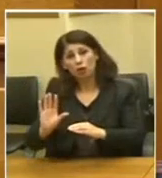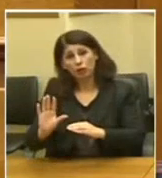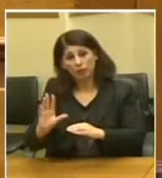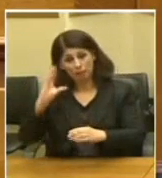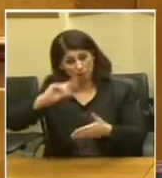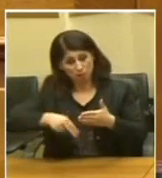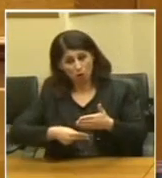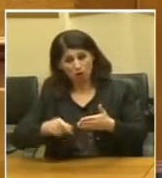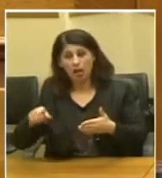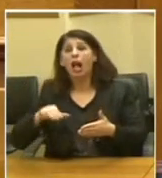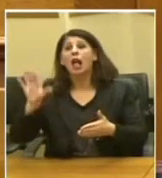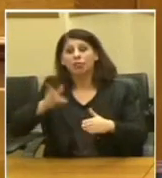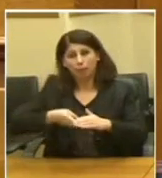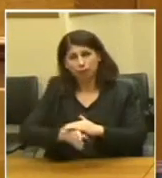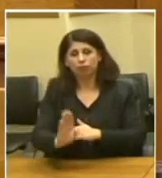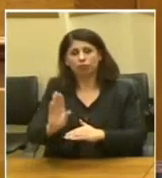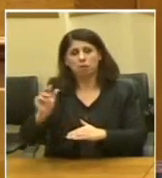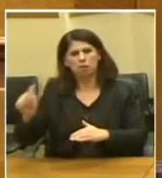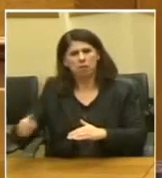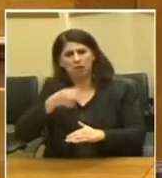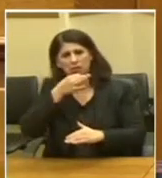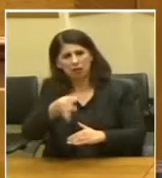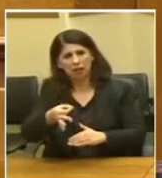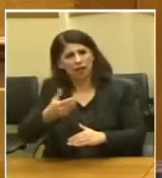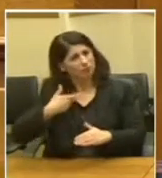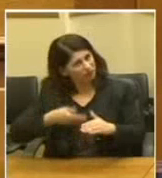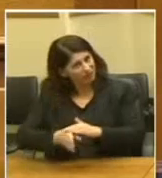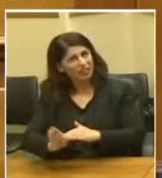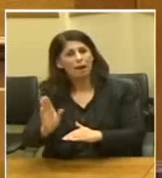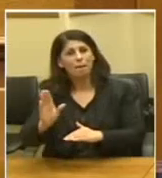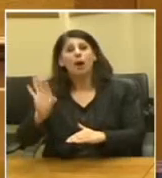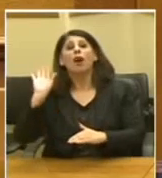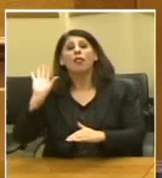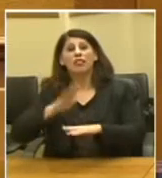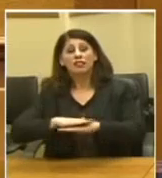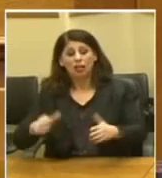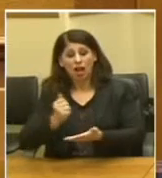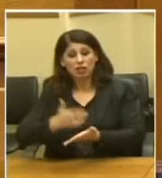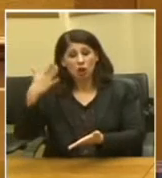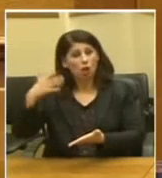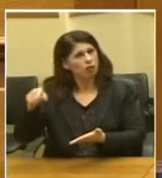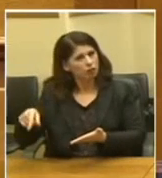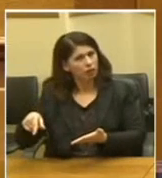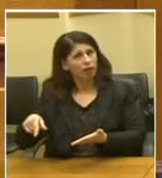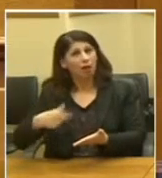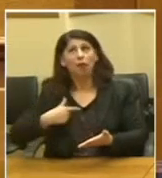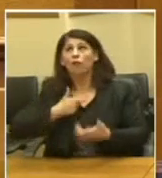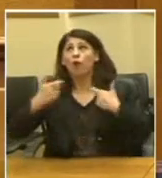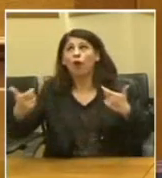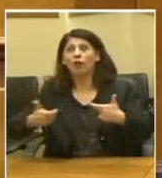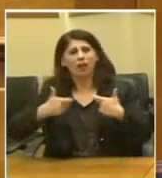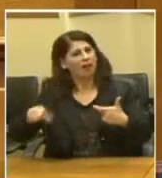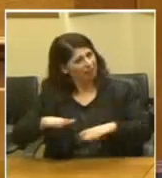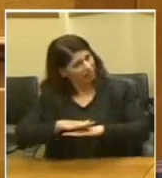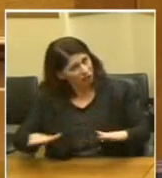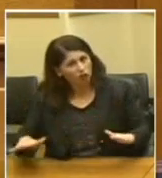μνημόνια, εσείς το λέγατε, το διατυμπανίζατε. Το ότι δεν θα τελείωναν οι αξιολογήσεις, εσείς το λέγατε, το διατυμπανίζατε. Το ότι θα μειωθούν